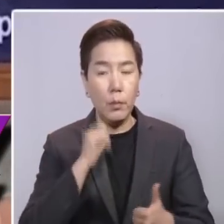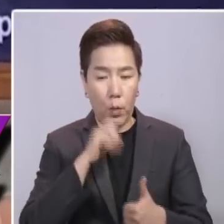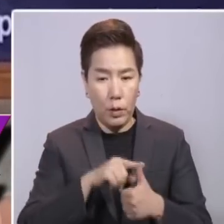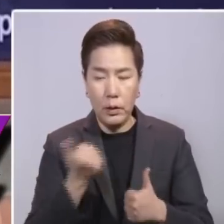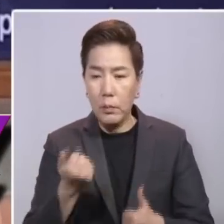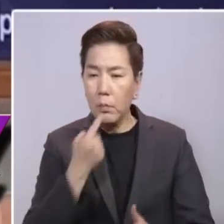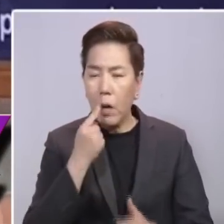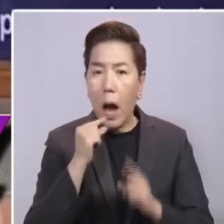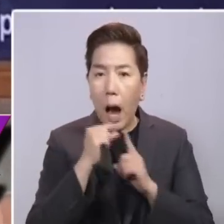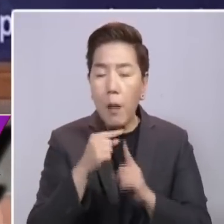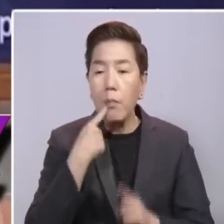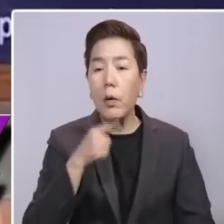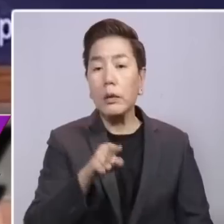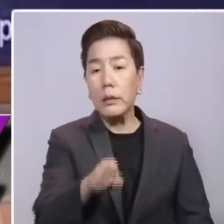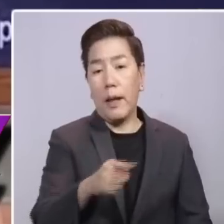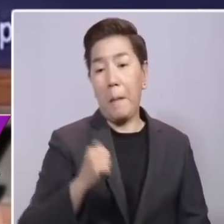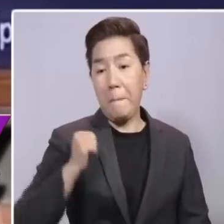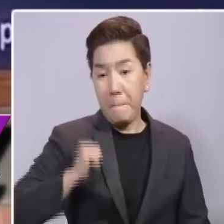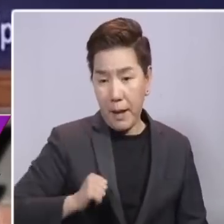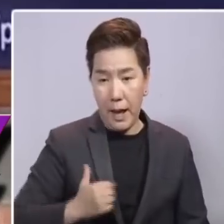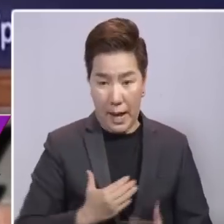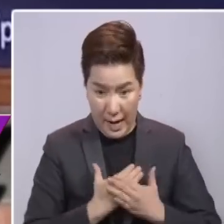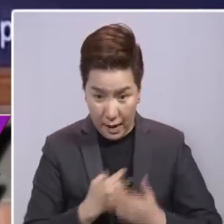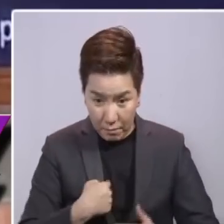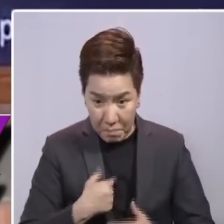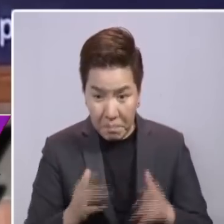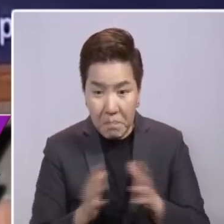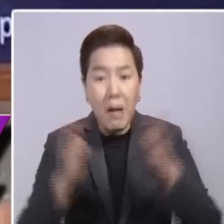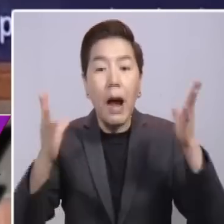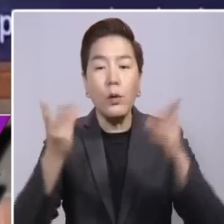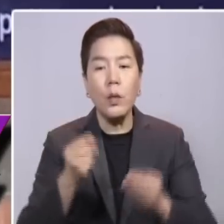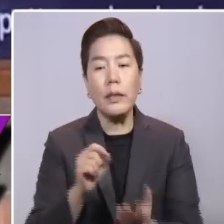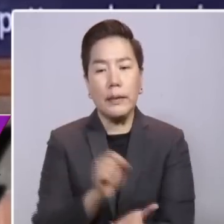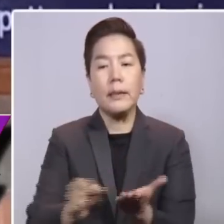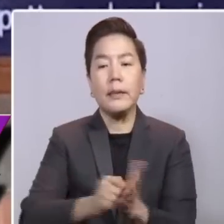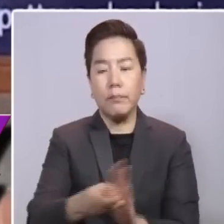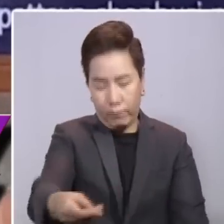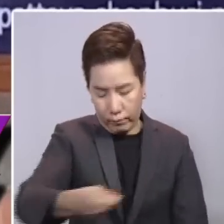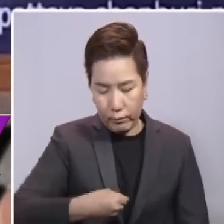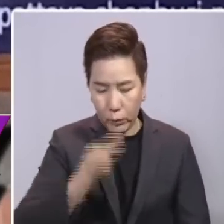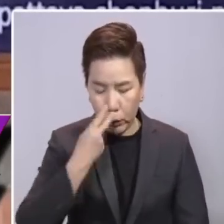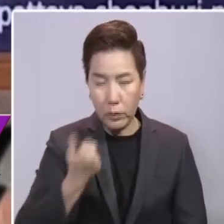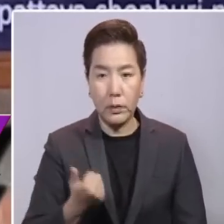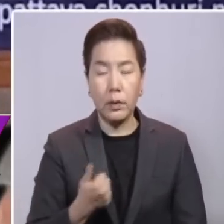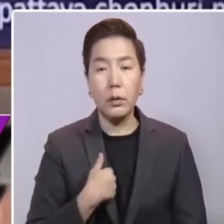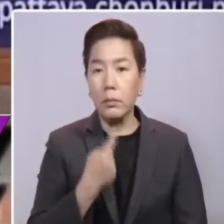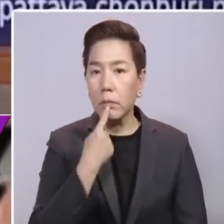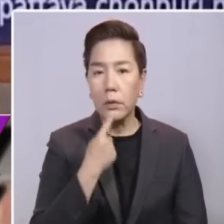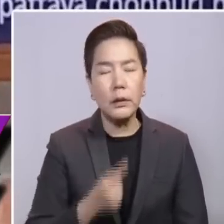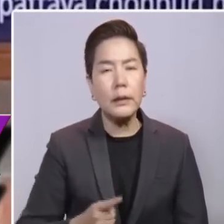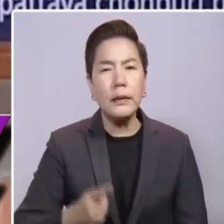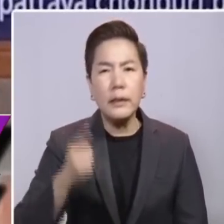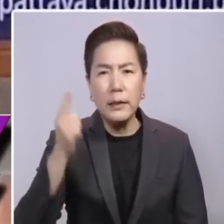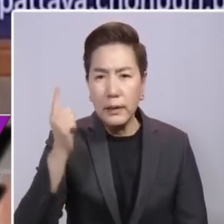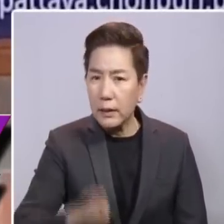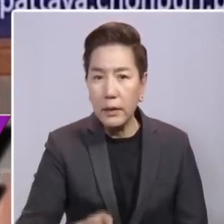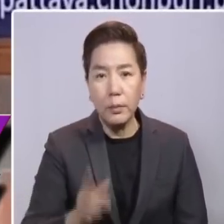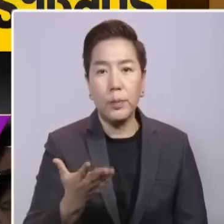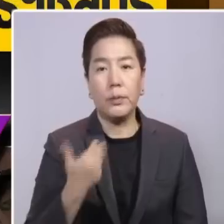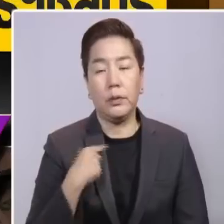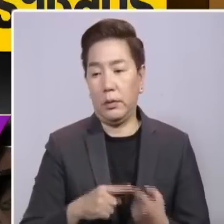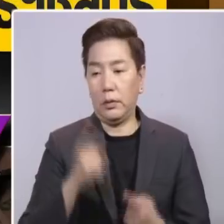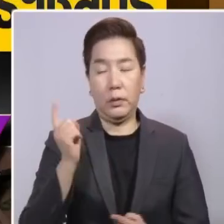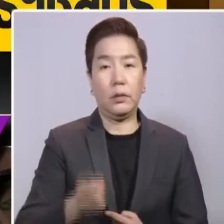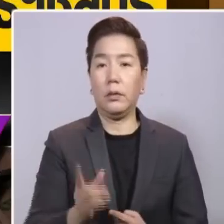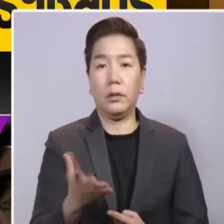านพูดวลีว่าเป้รักผู้การเท่าไหร่เป้เขียนมาเนี่ยอันนี้จริงไหมท่านบอกนะครับว่าไม่เป็นความจริงนะท่านบอกไม่จริ